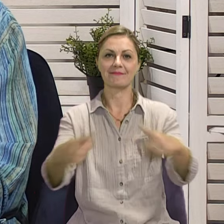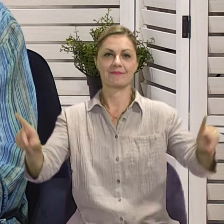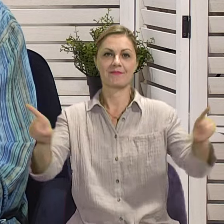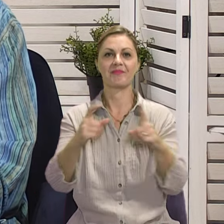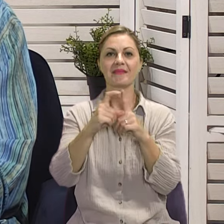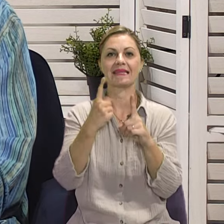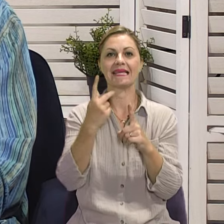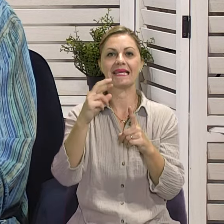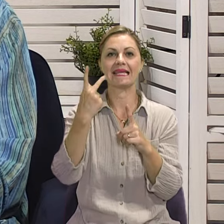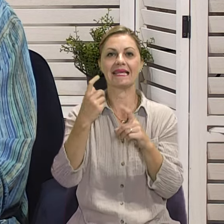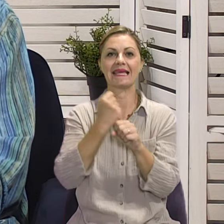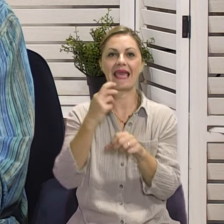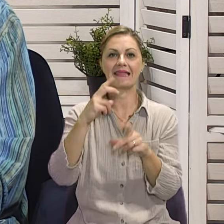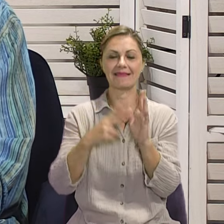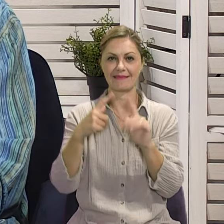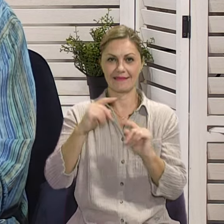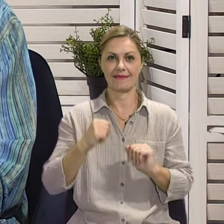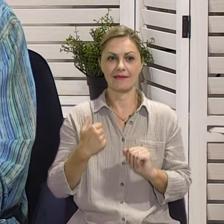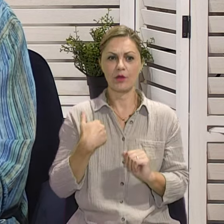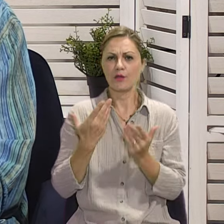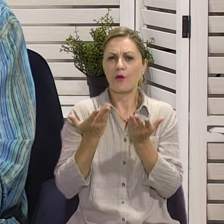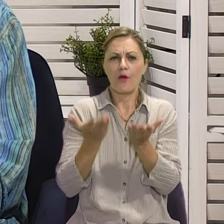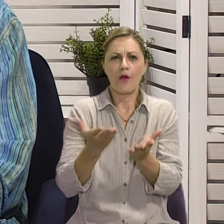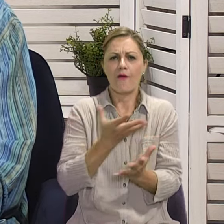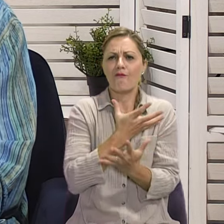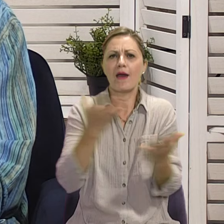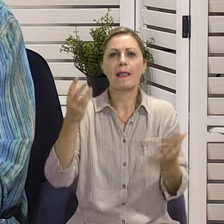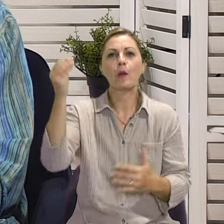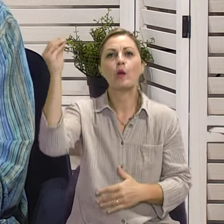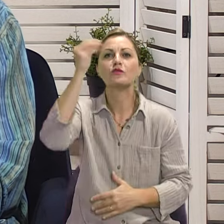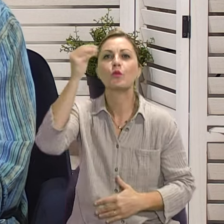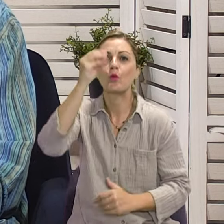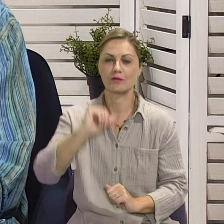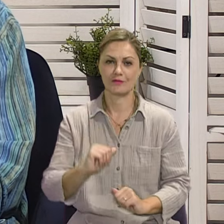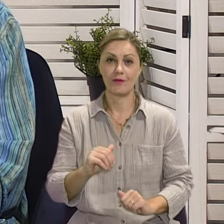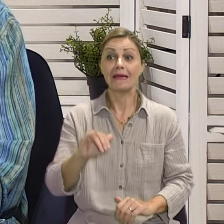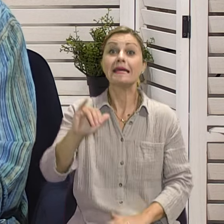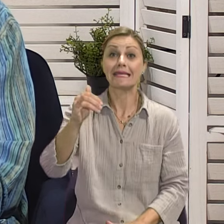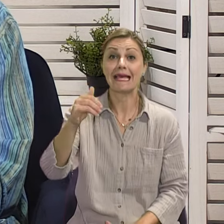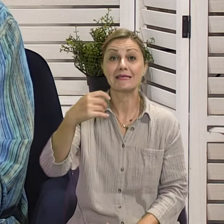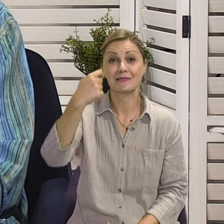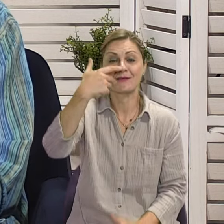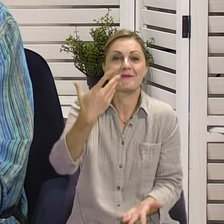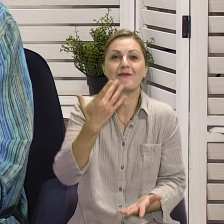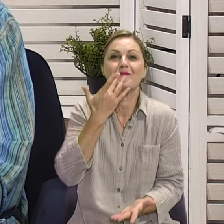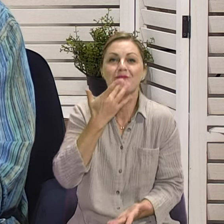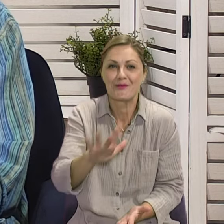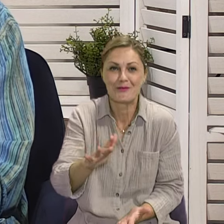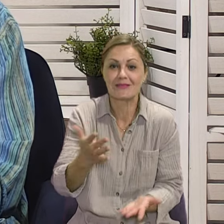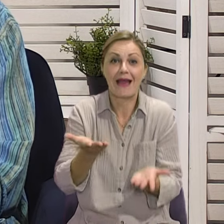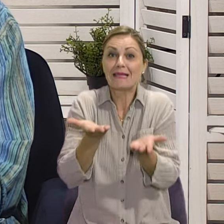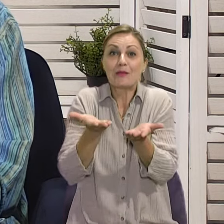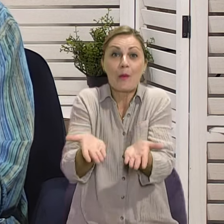da je to isto jedno iskustvo, jer možemo mi pričati da je vruće, ali šta će ljeti biti